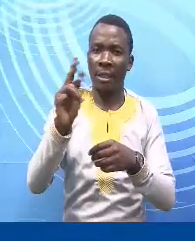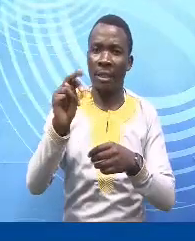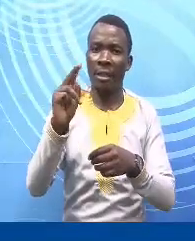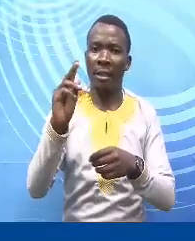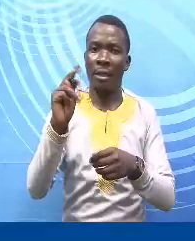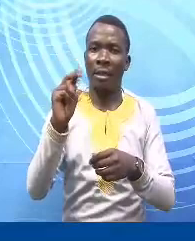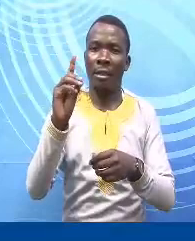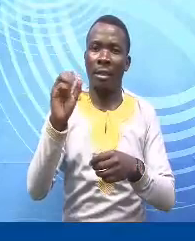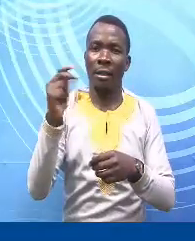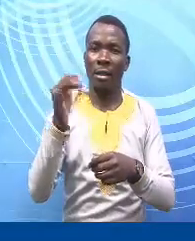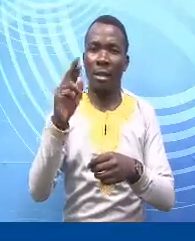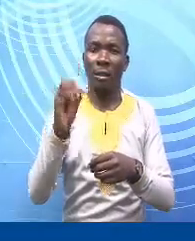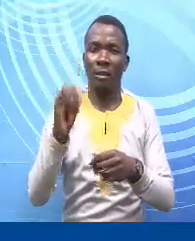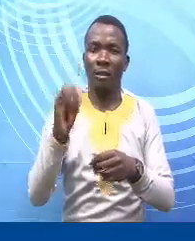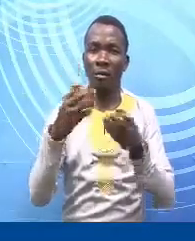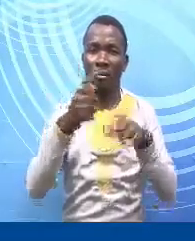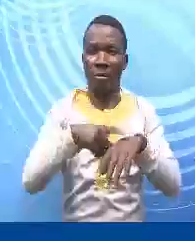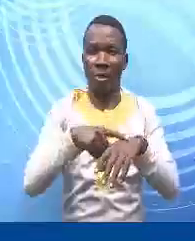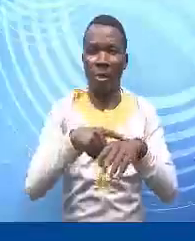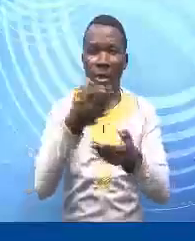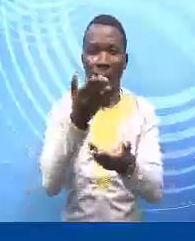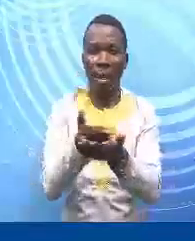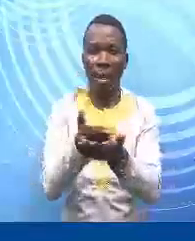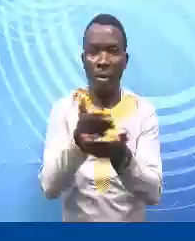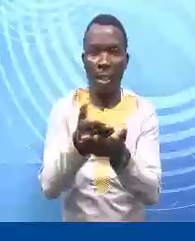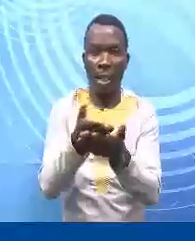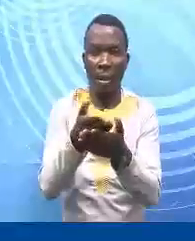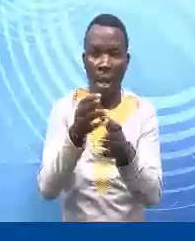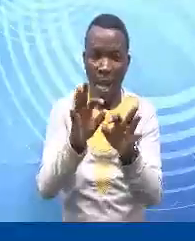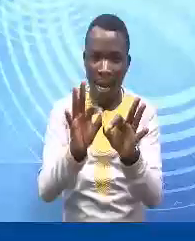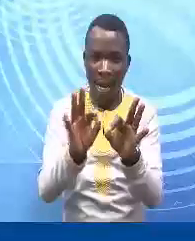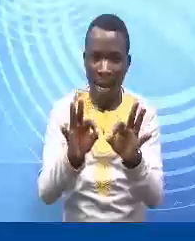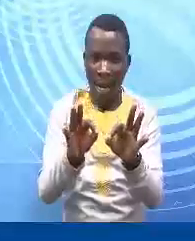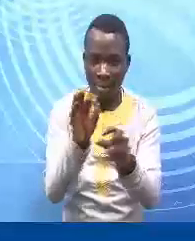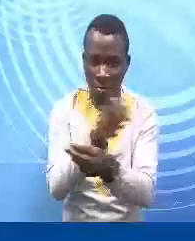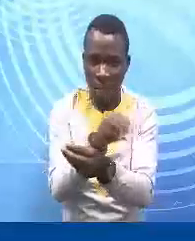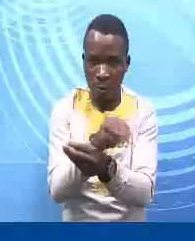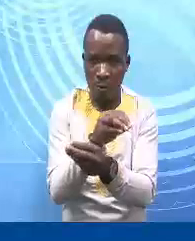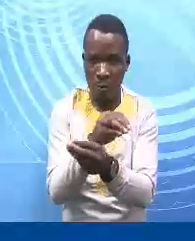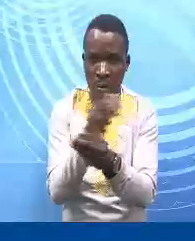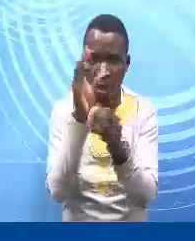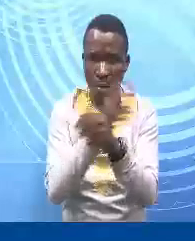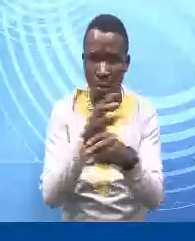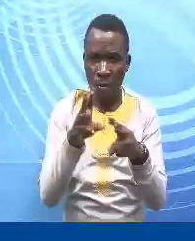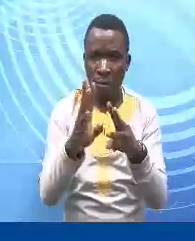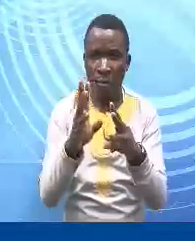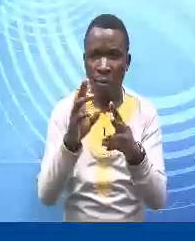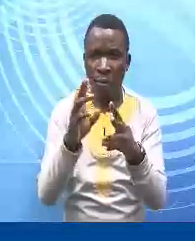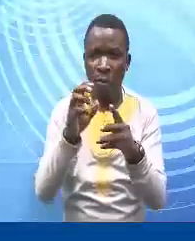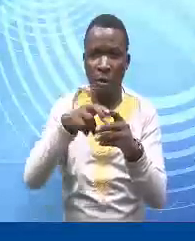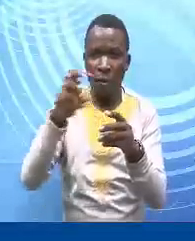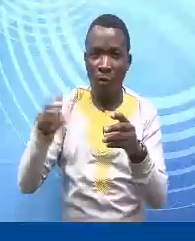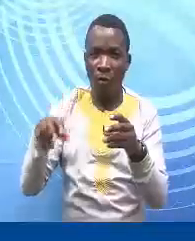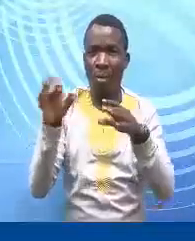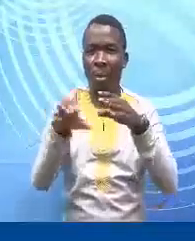umwanya bakwa kakano ngo utakabaha bakakubuza uburyo bwo kugera ngo uve muri karitsiye